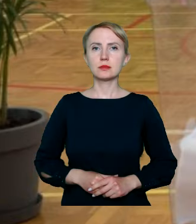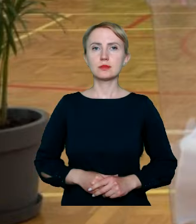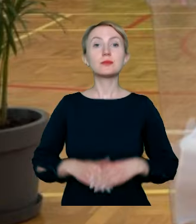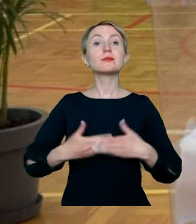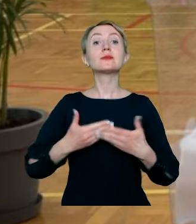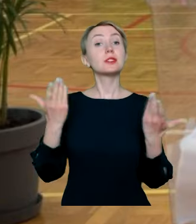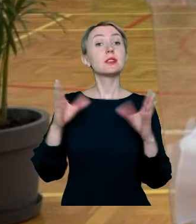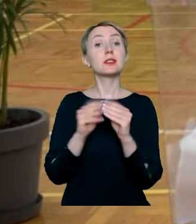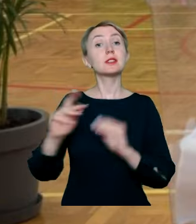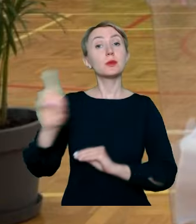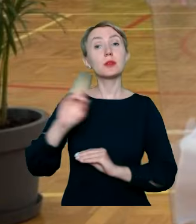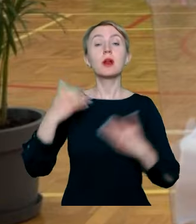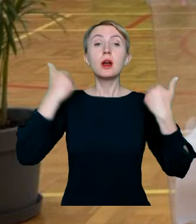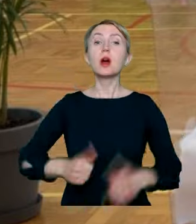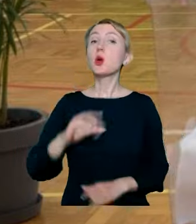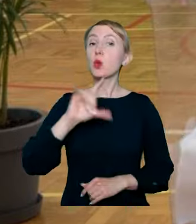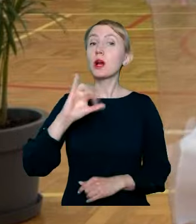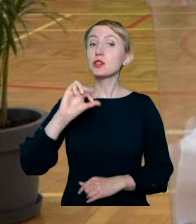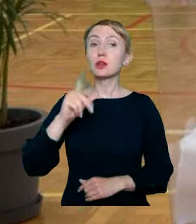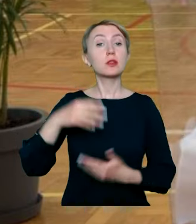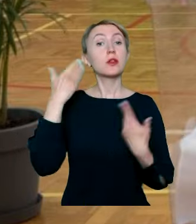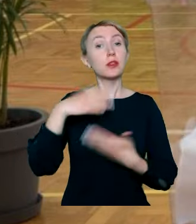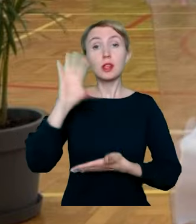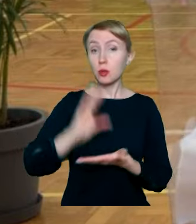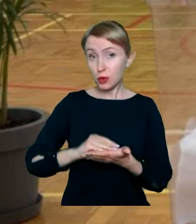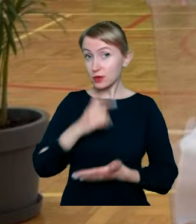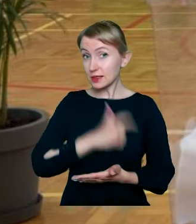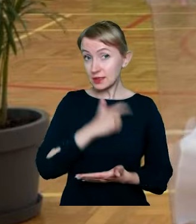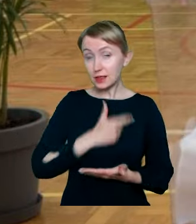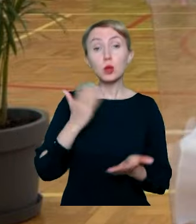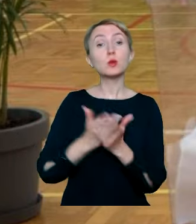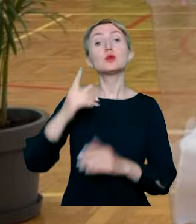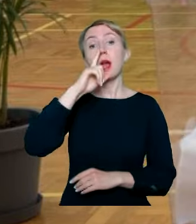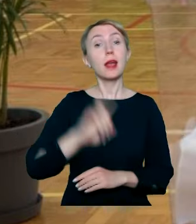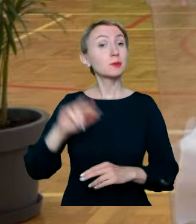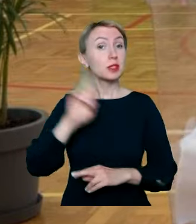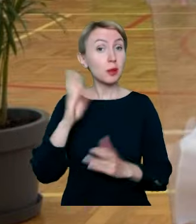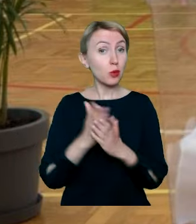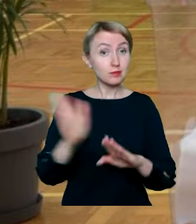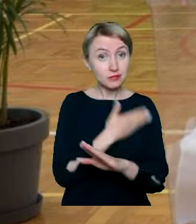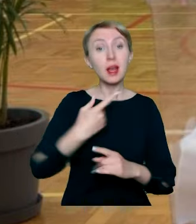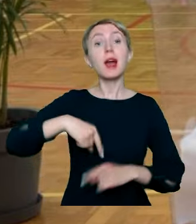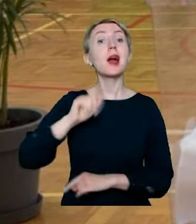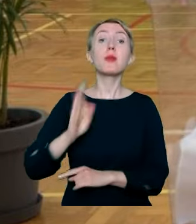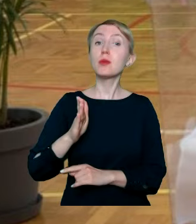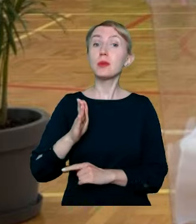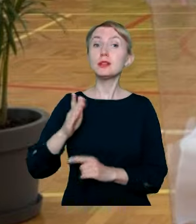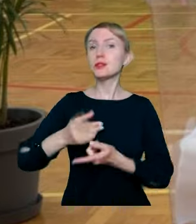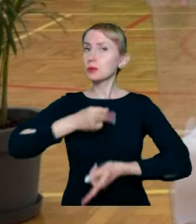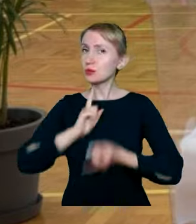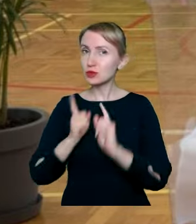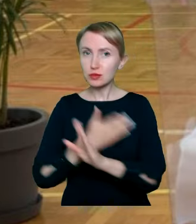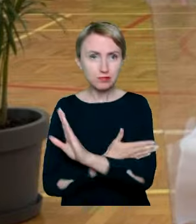Dzień z Republiką, Łukasz Jankowski, witam Państwa ponownie bardzo serdecznie, za nami Ekspres Republiki, a my tylko będziemy przyspieszać, bo